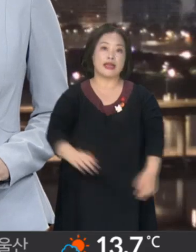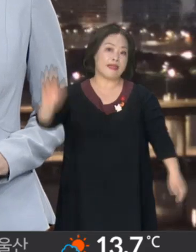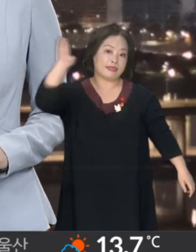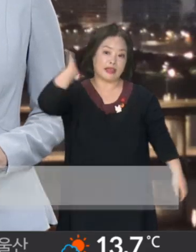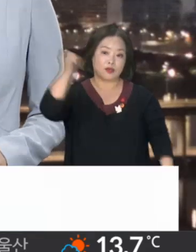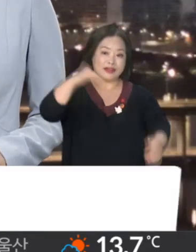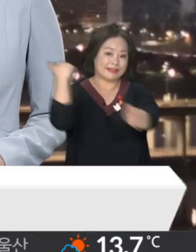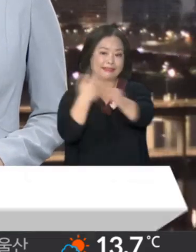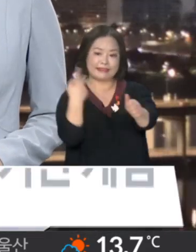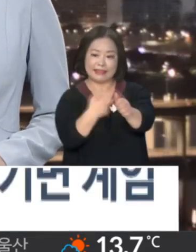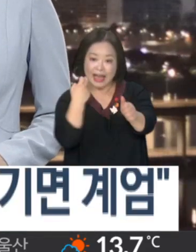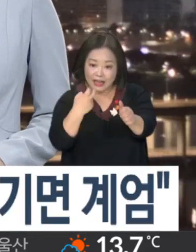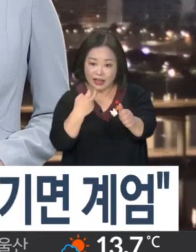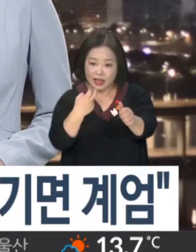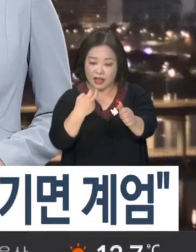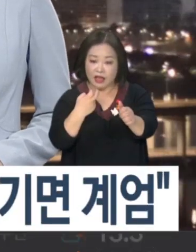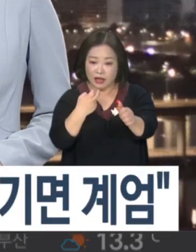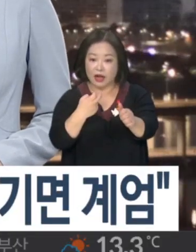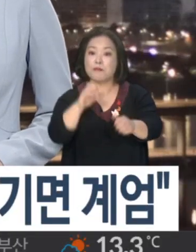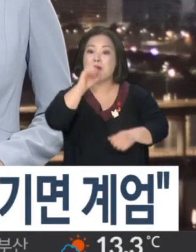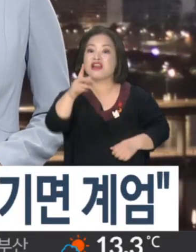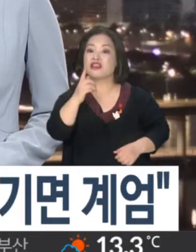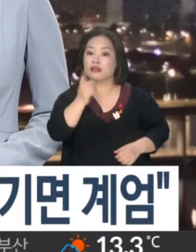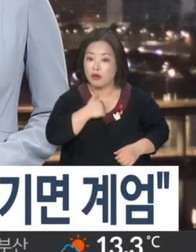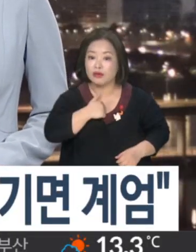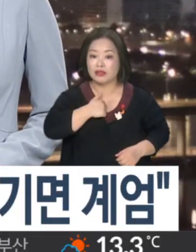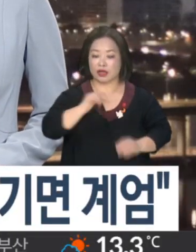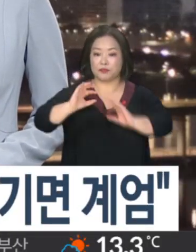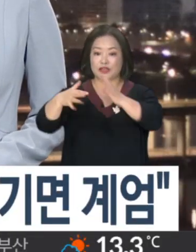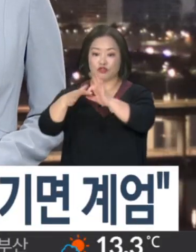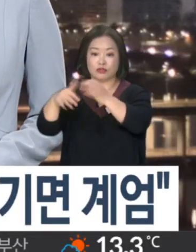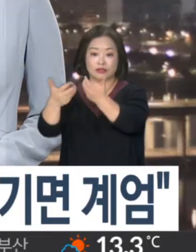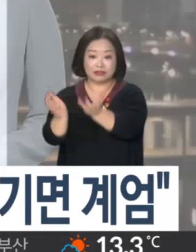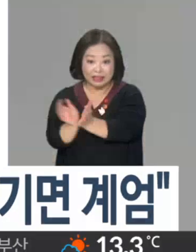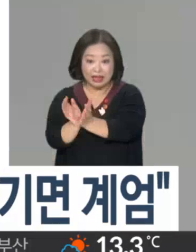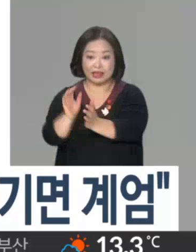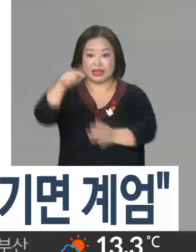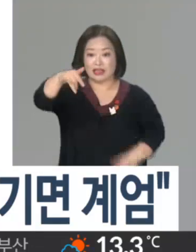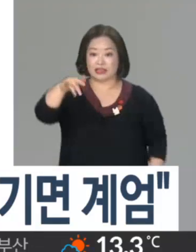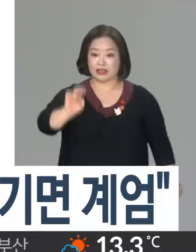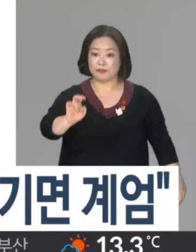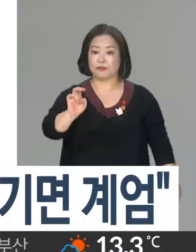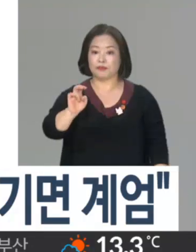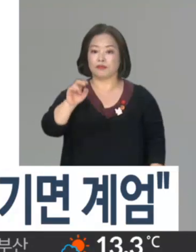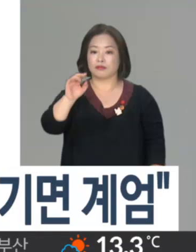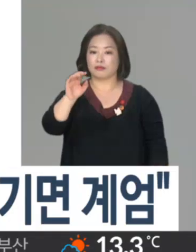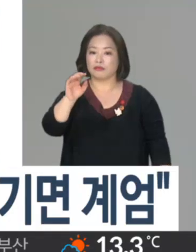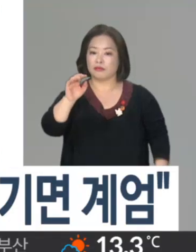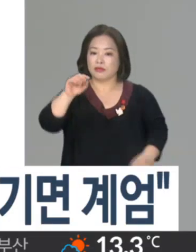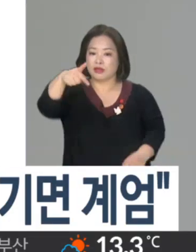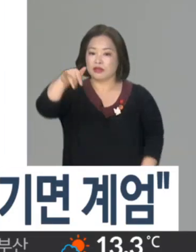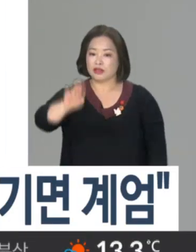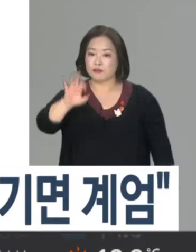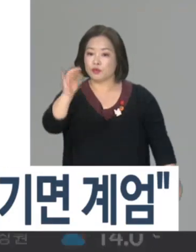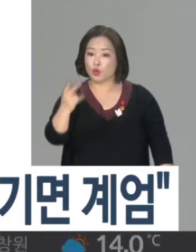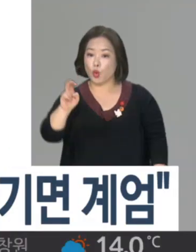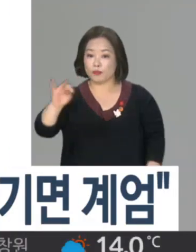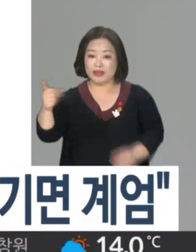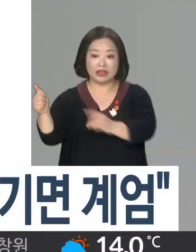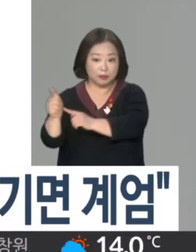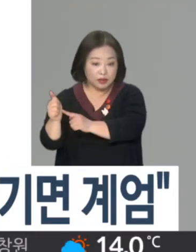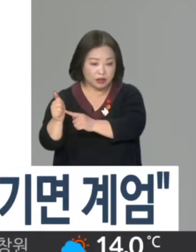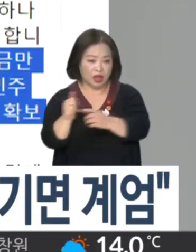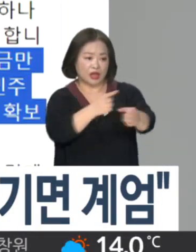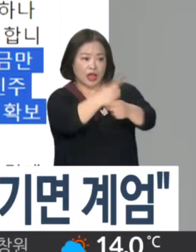대통령 탄핵 발휘를 꺼냈던 민주당 김용민 의원은 윤성애 정권이 총선에서 조금만 유리한 결과가 나와도